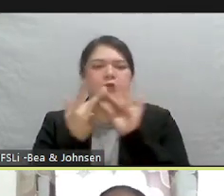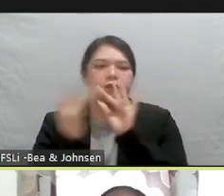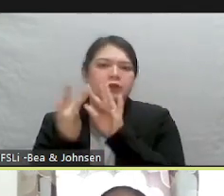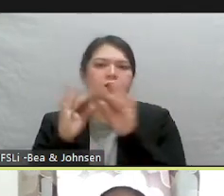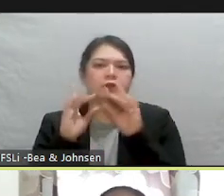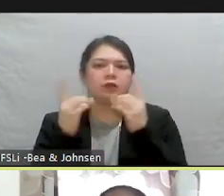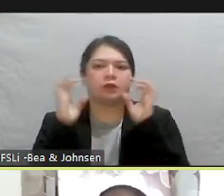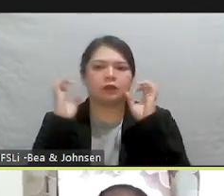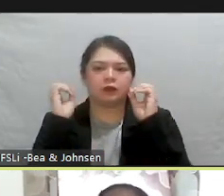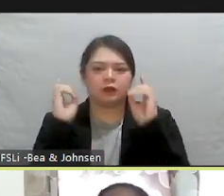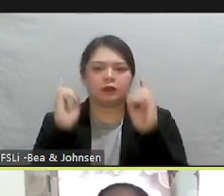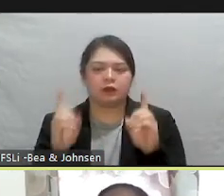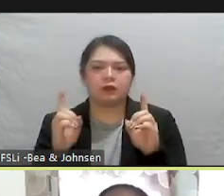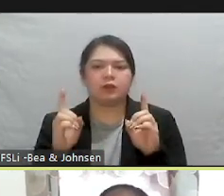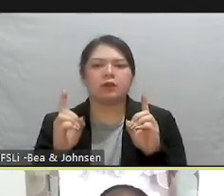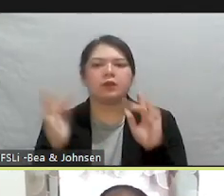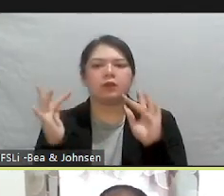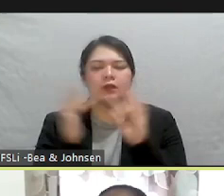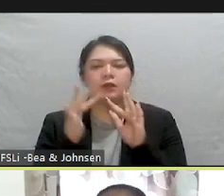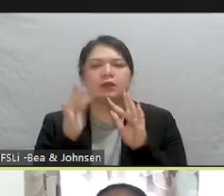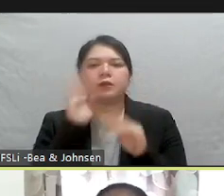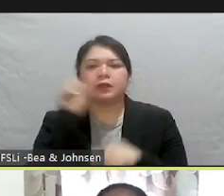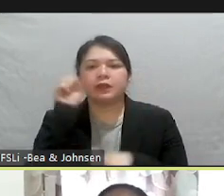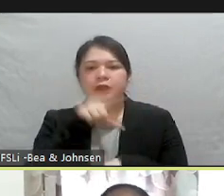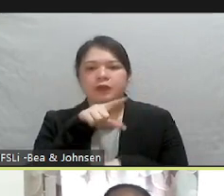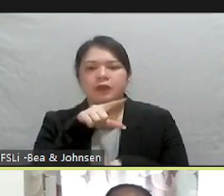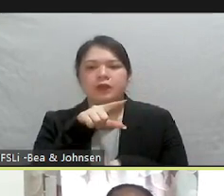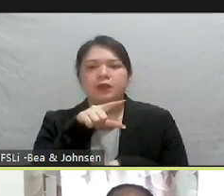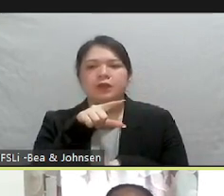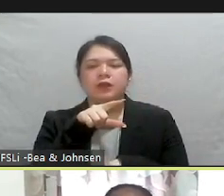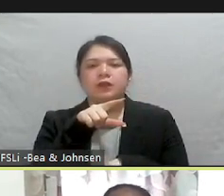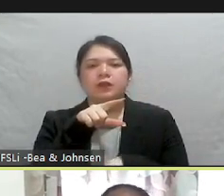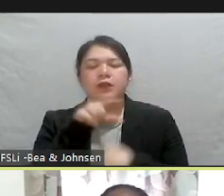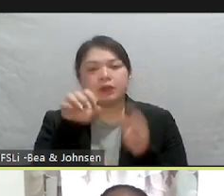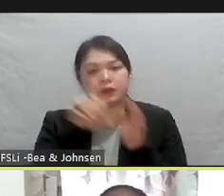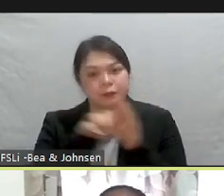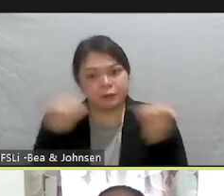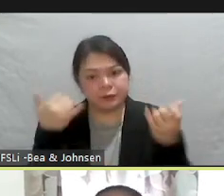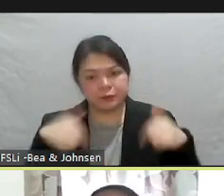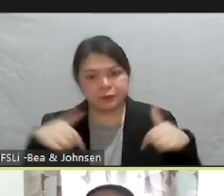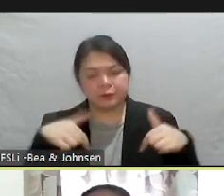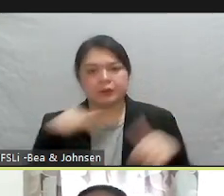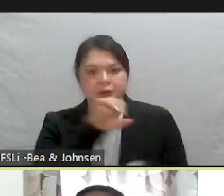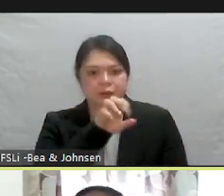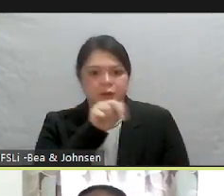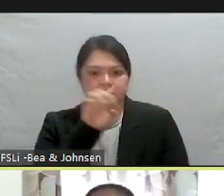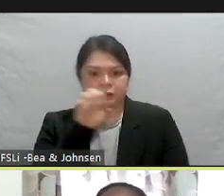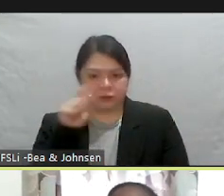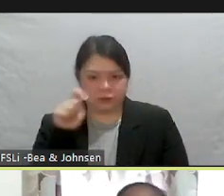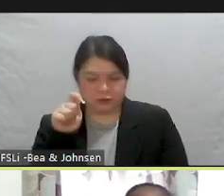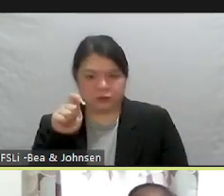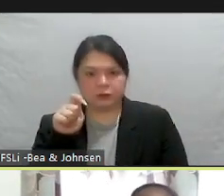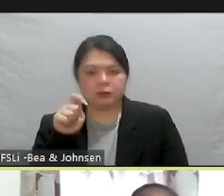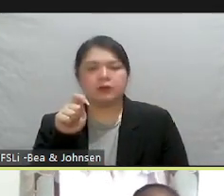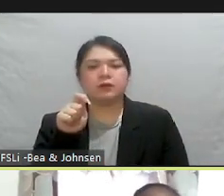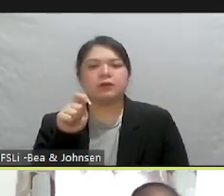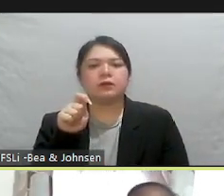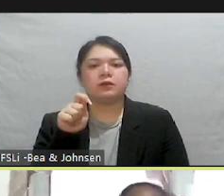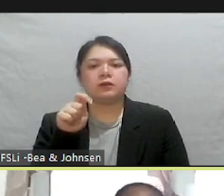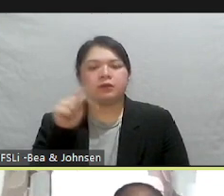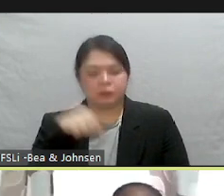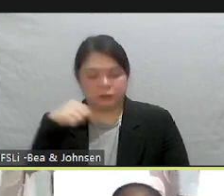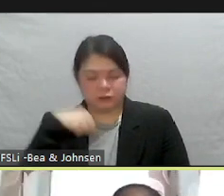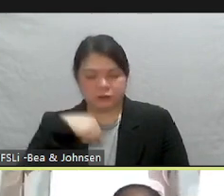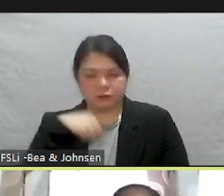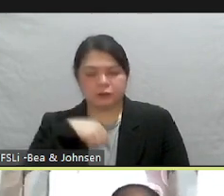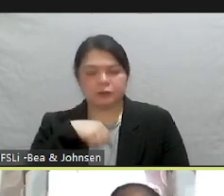DepEd at sa ating mga kapatid gaya ng kinamam dito po sa INIT Education for Network Education Network